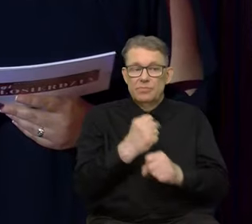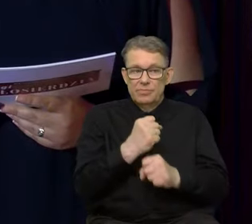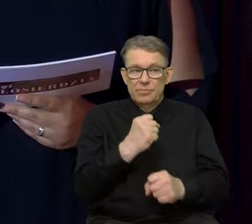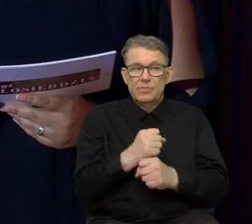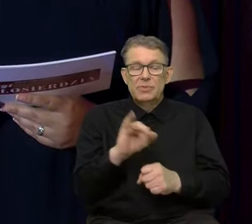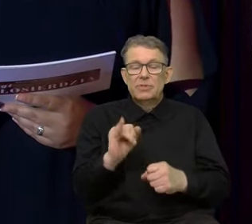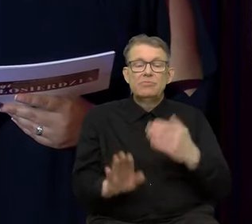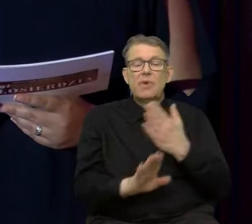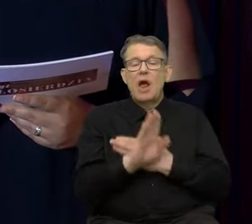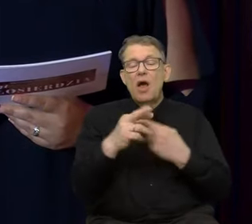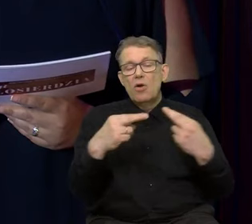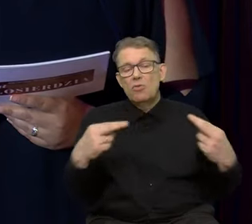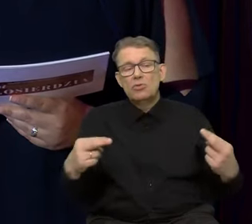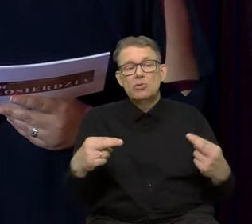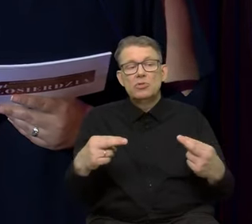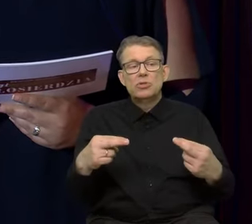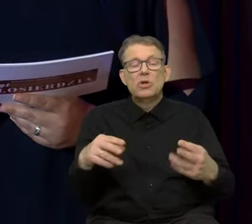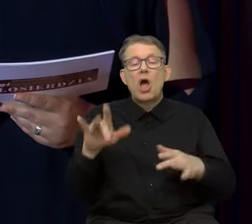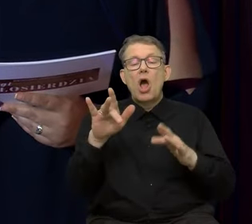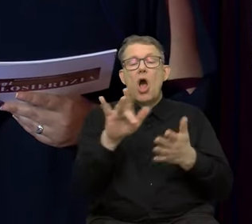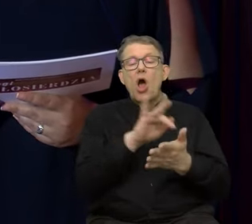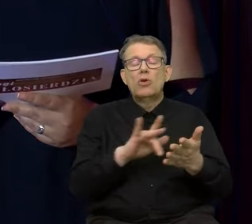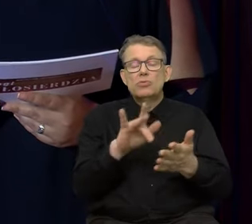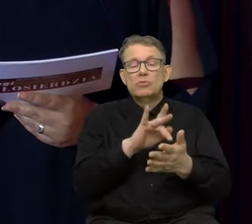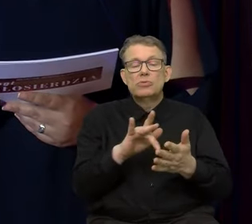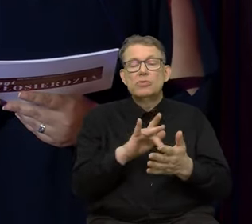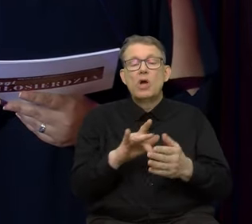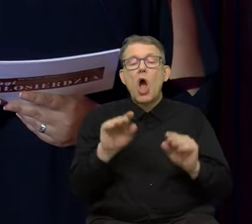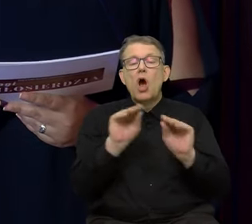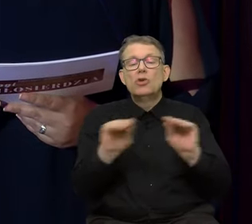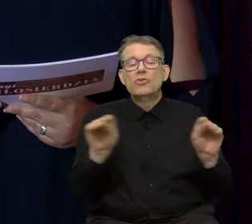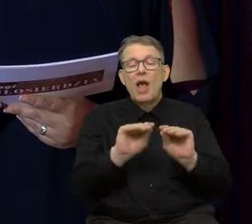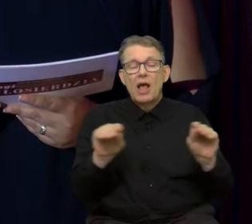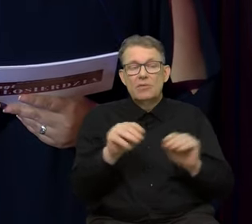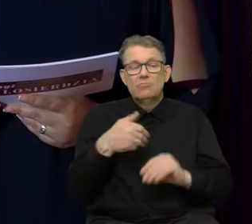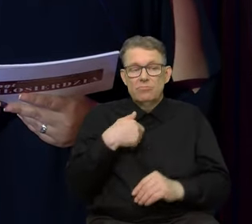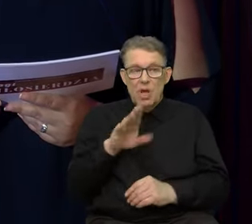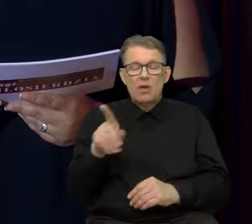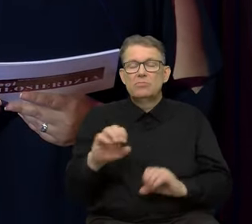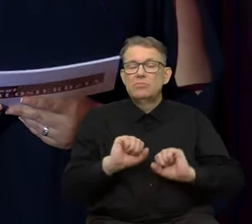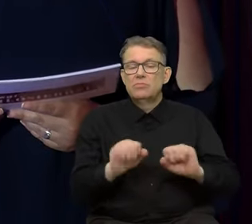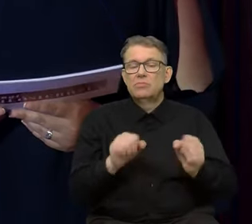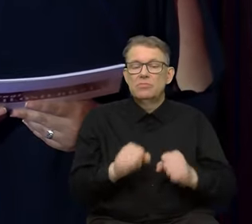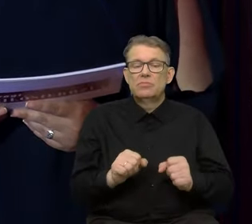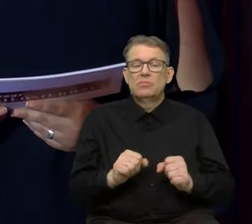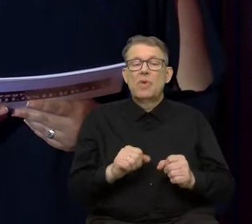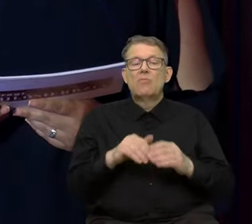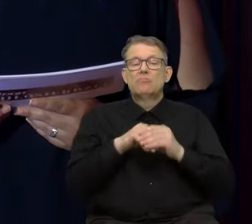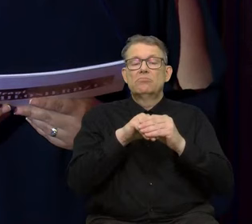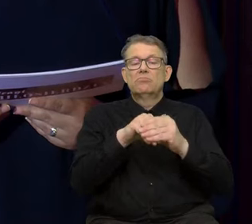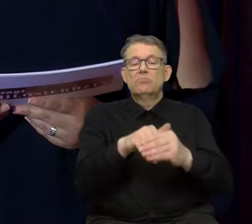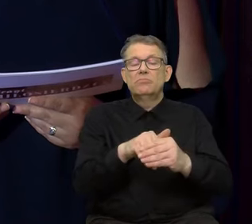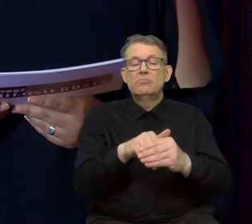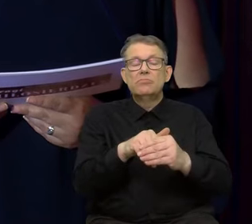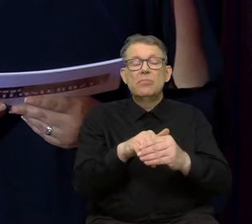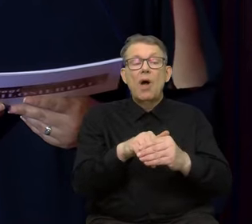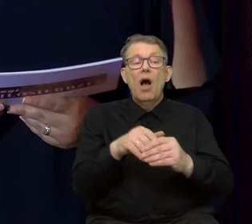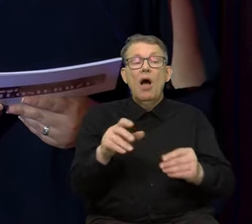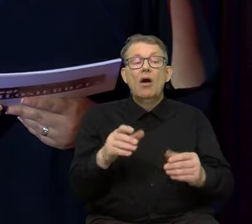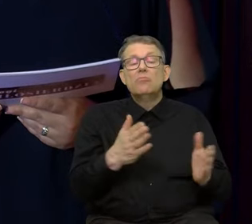a także przedstawicielami wielu placówek oświatowych Białegostoku bardzo aktywnie włączała się w przygotowania